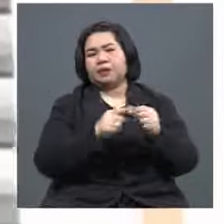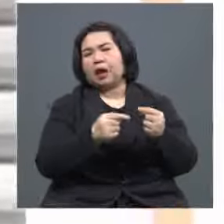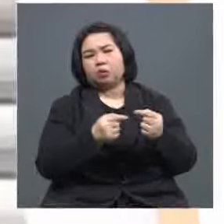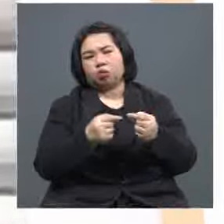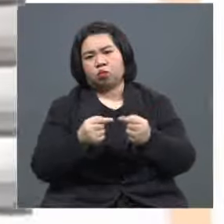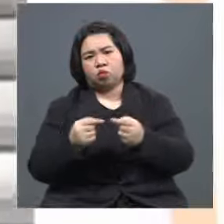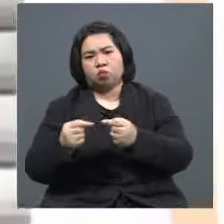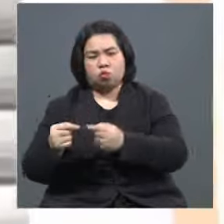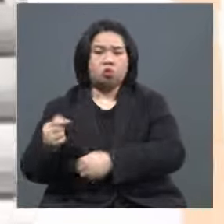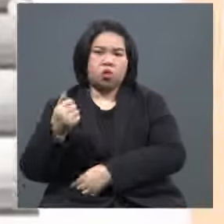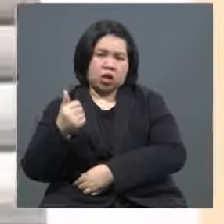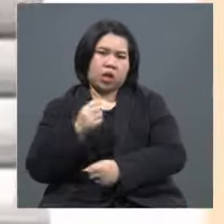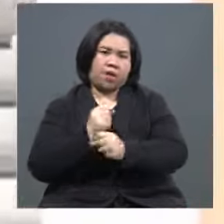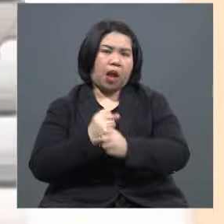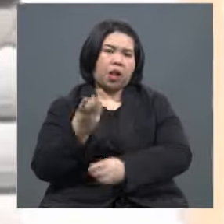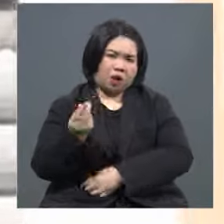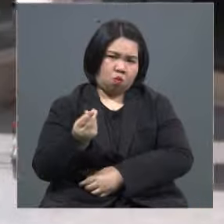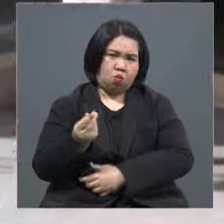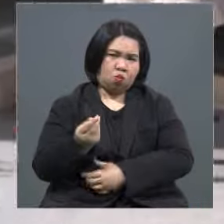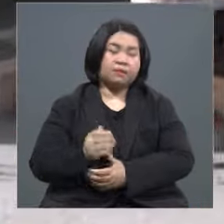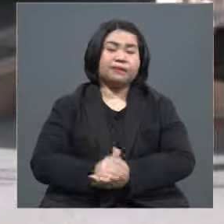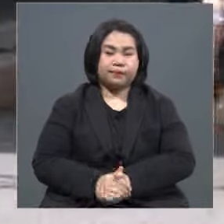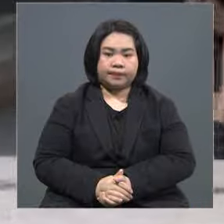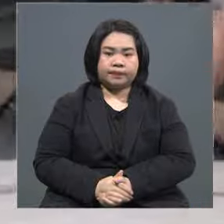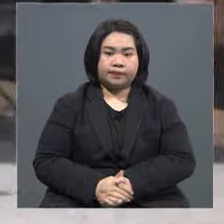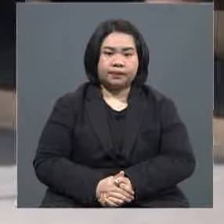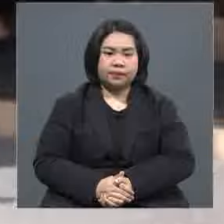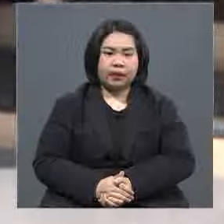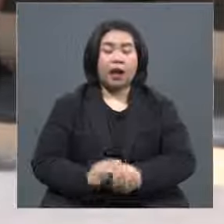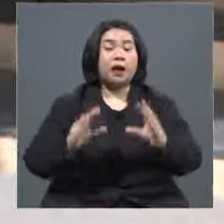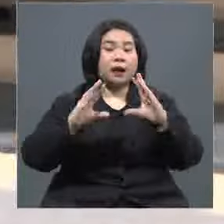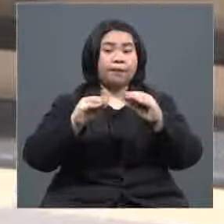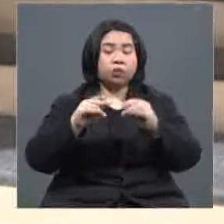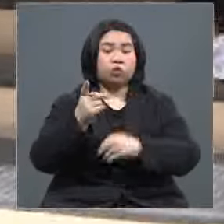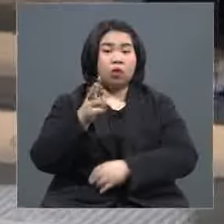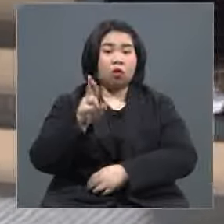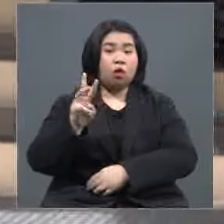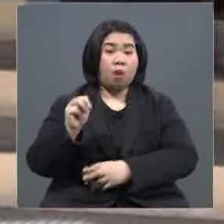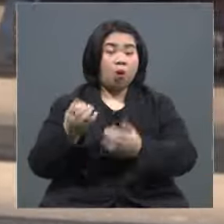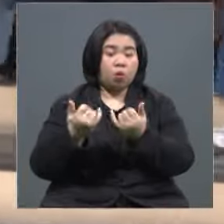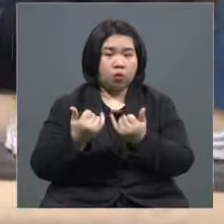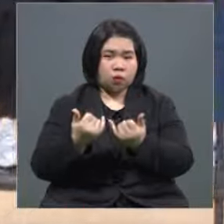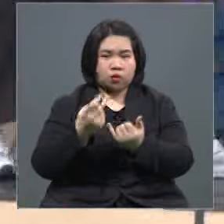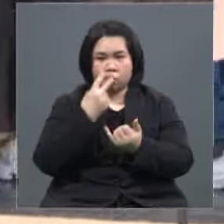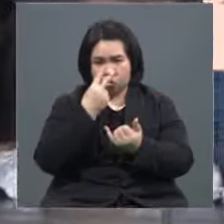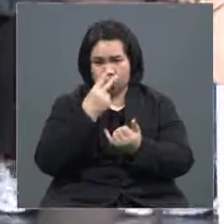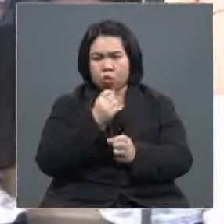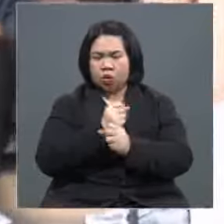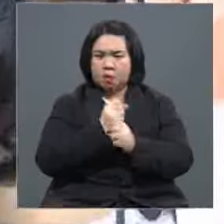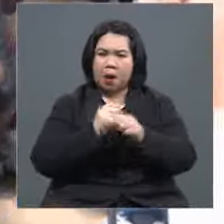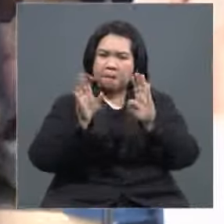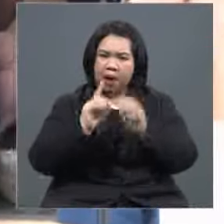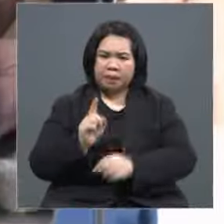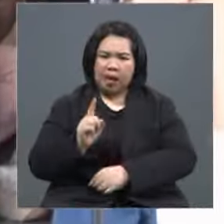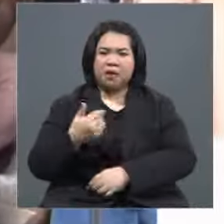ไปให้ดีที่สุดและเร็วที่สุดส่วนการประชุมคณะรัฐมนตรีรักษาการในวันนี้ครับต้องมาดูว่าจะทำงานกันอย่างไรต่อ